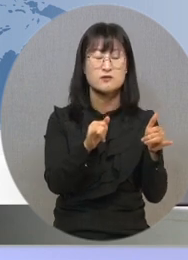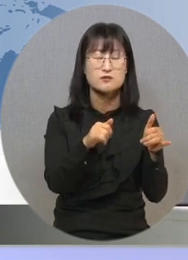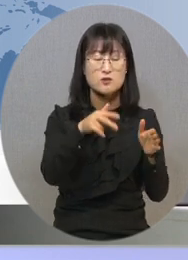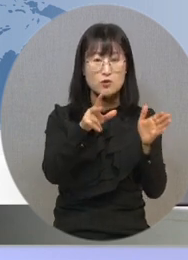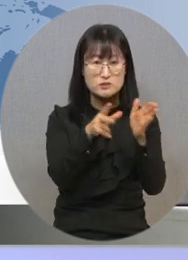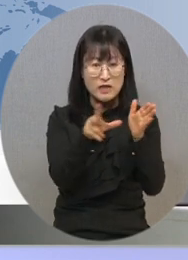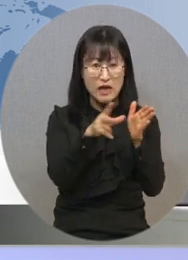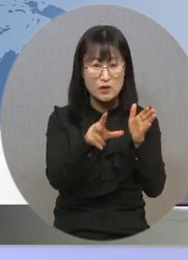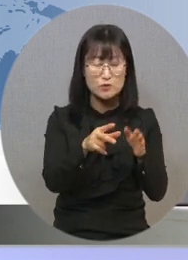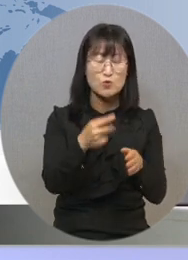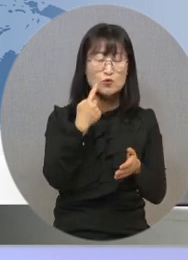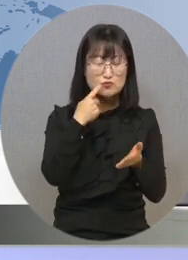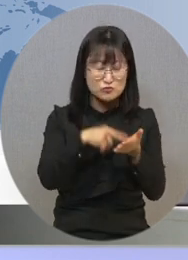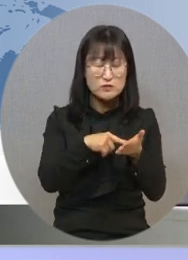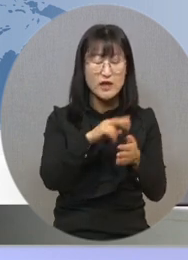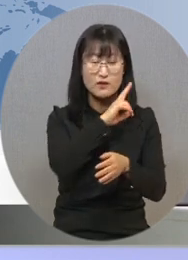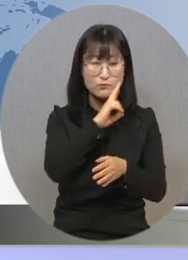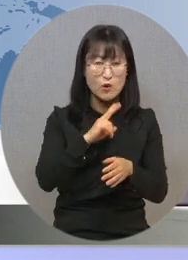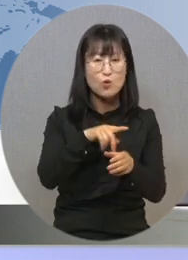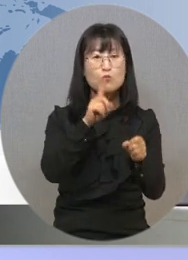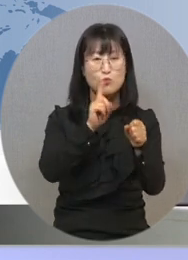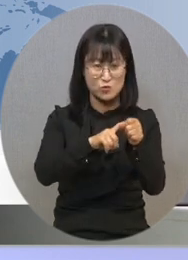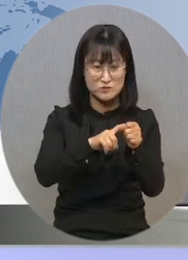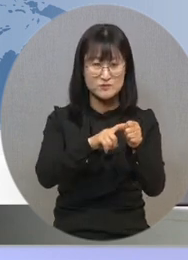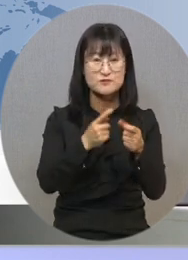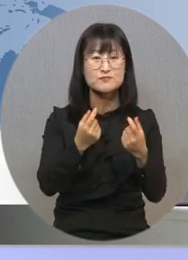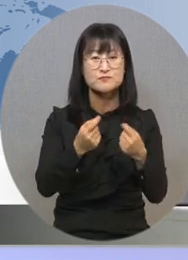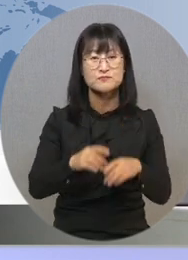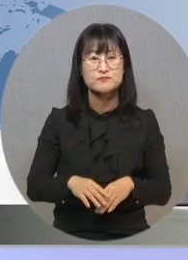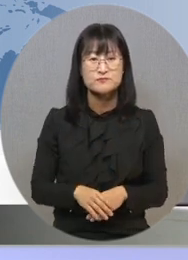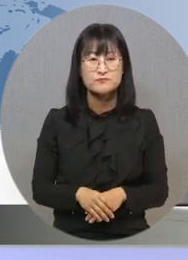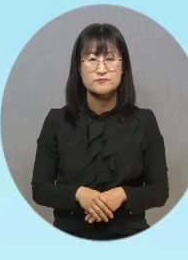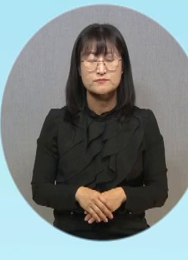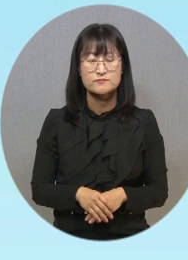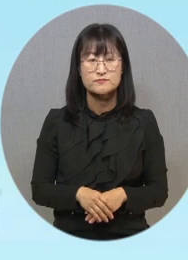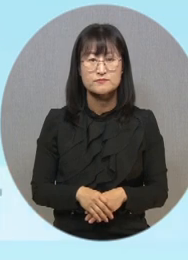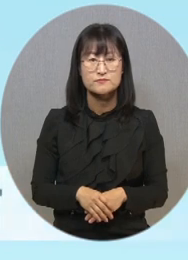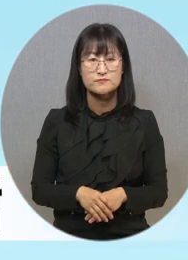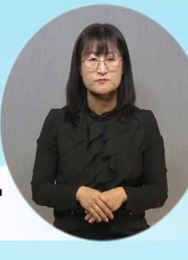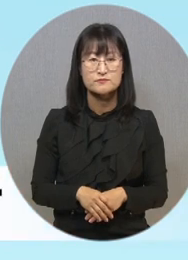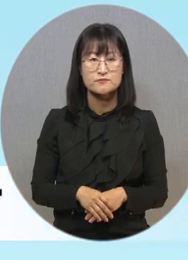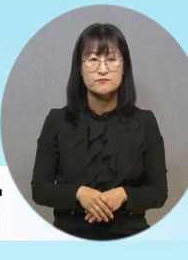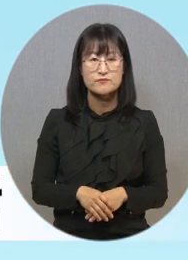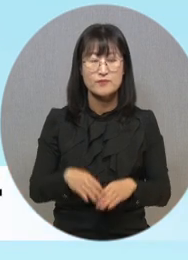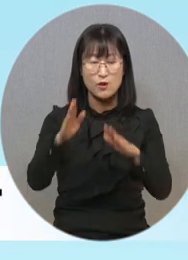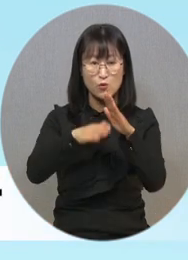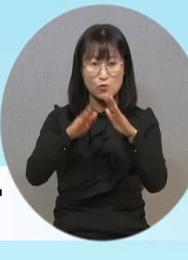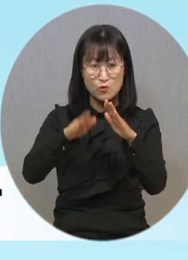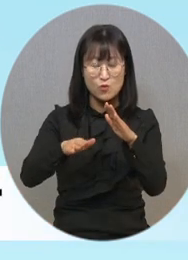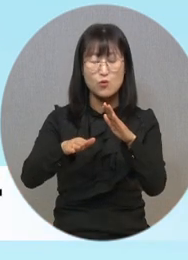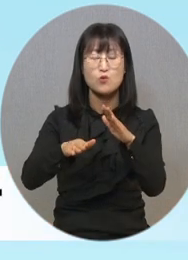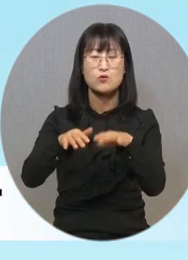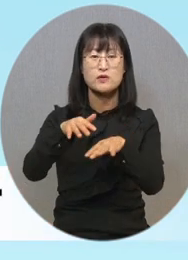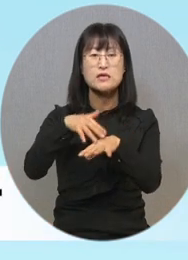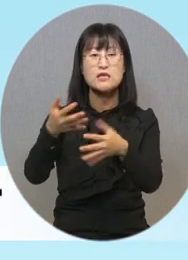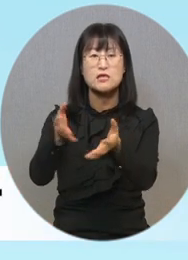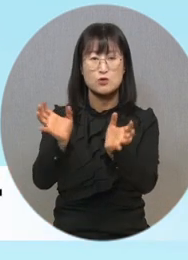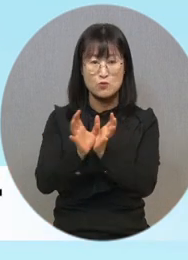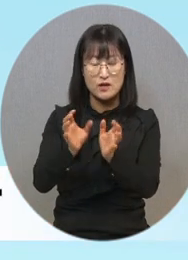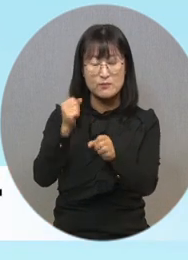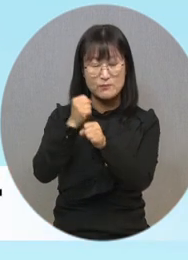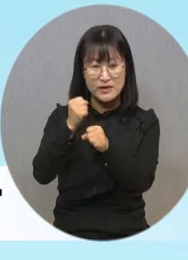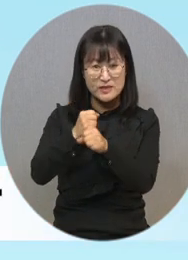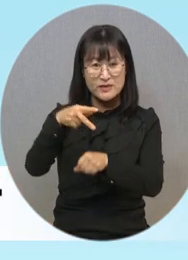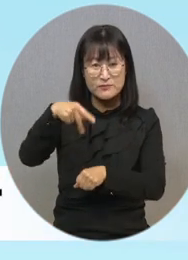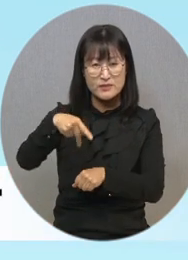위해 국립 장애인 도서관이 추진하고 있는 사업입니다 공공기관에서 발행한 PDF 등 전자